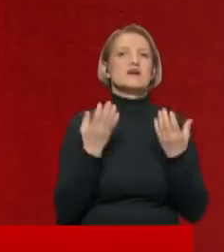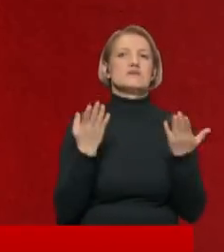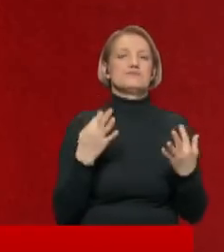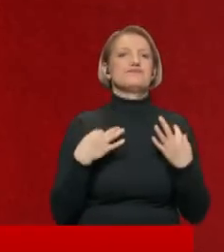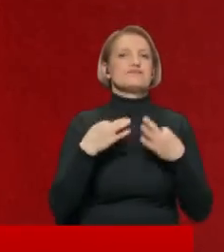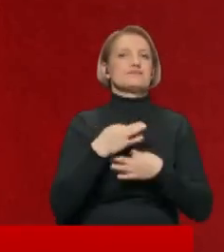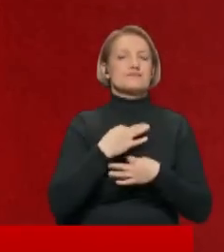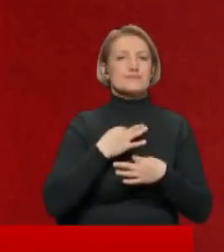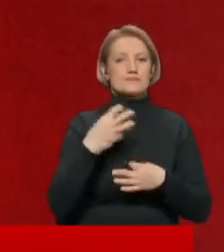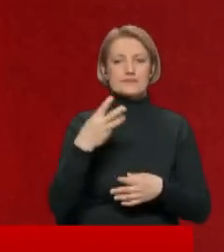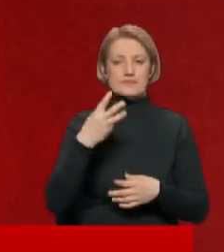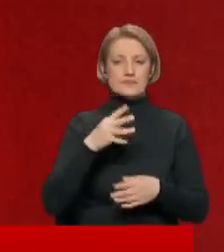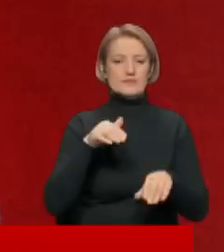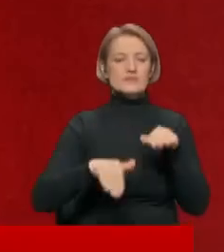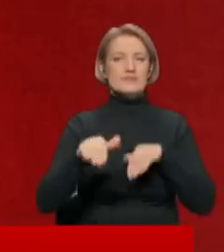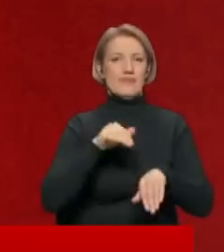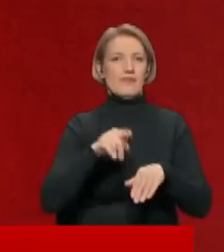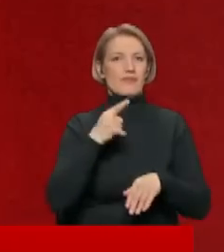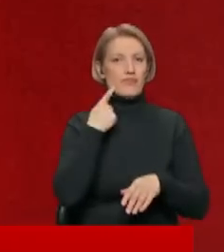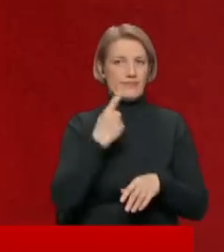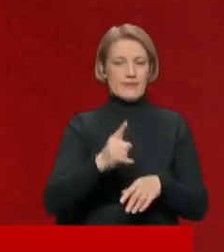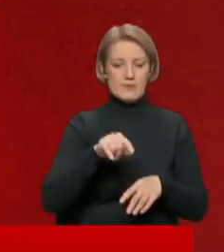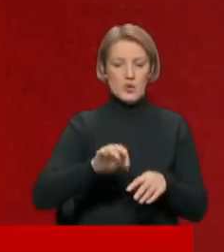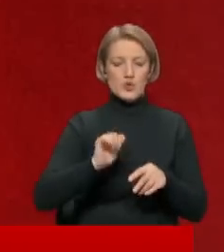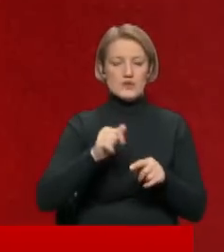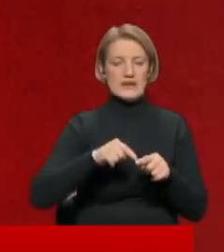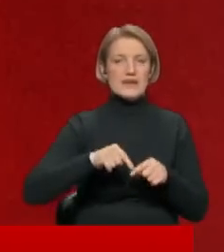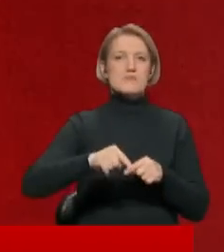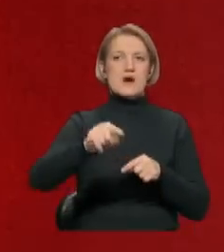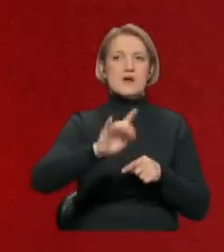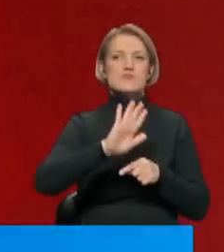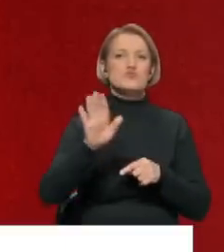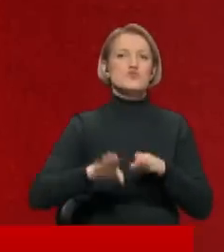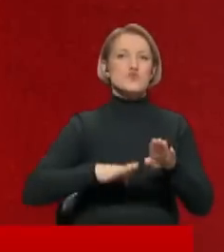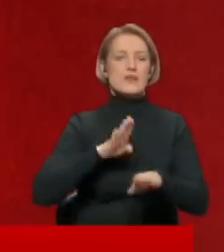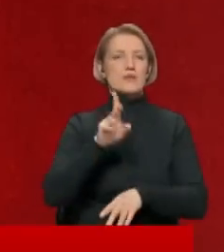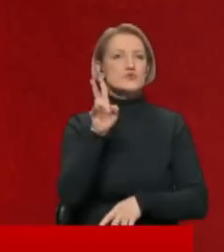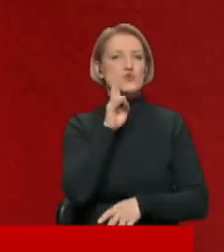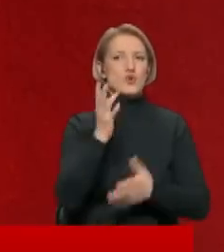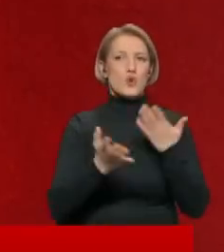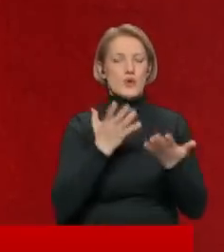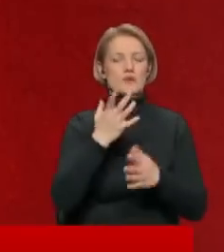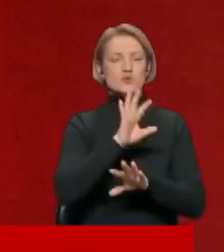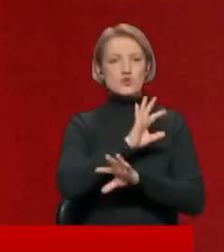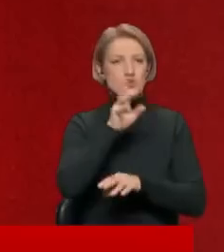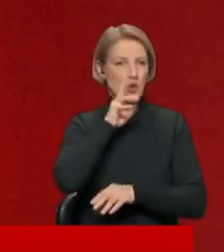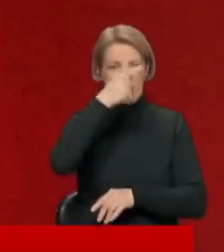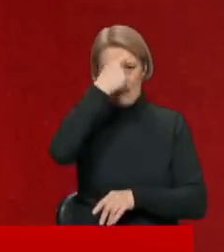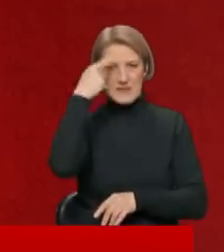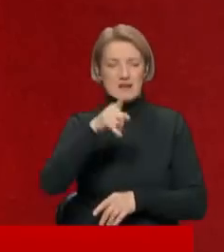Sayın Erdoğan da seçime yönelik zaten bugünden itibaren görüyoruz bütün adımlar son kaynaklar son imkanlar